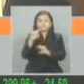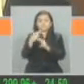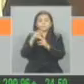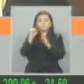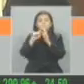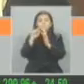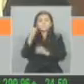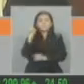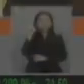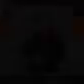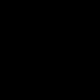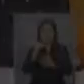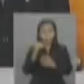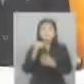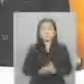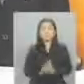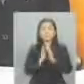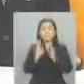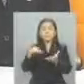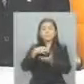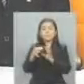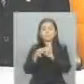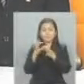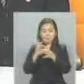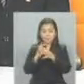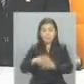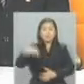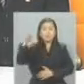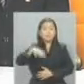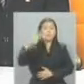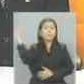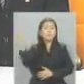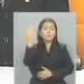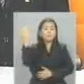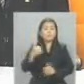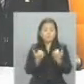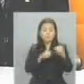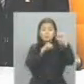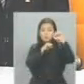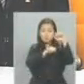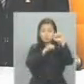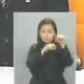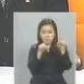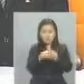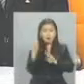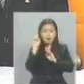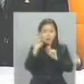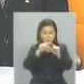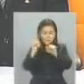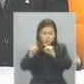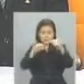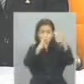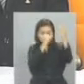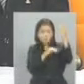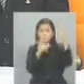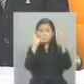สดทางโทรศัพท์มาจากศาลรัฐธรรมนูญค่ะ กรมอุตุนิยมวิทยายังคงออกประกาศเตือนภัยพื้นที่เสี่ยงภัยทั้งหมด8จังหวัดนะครับ